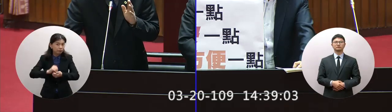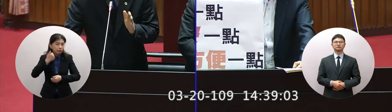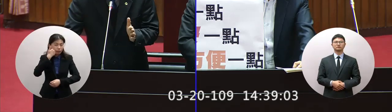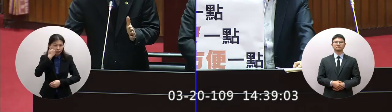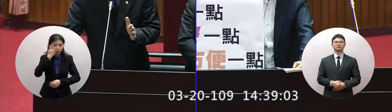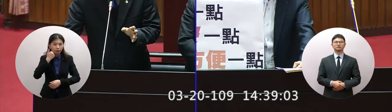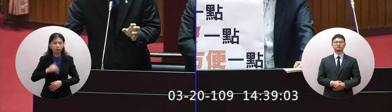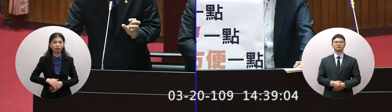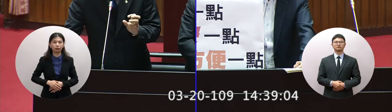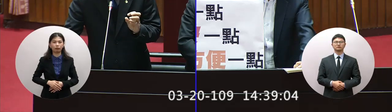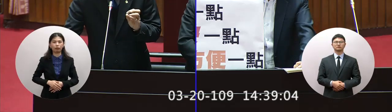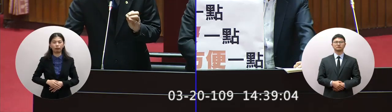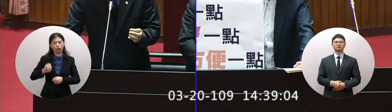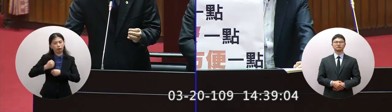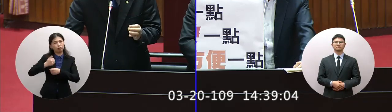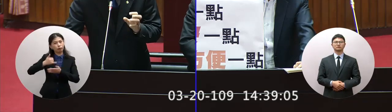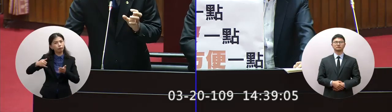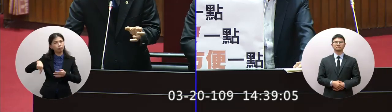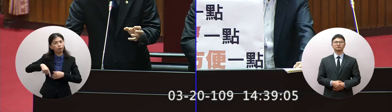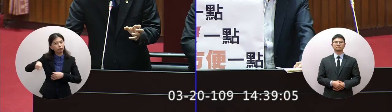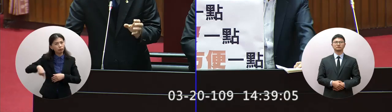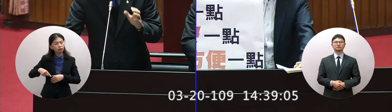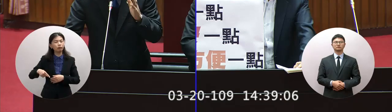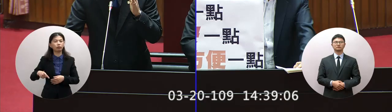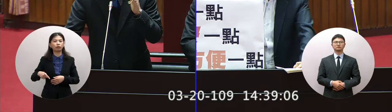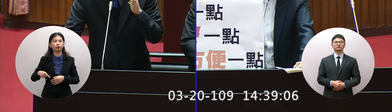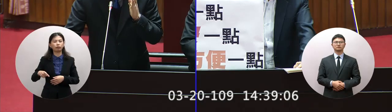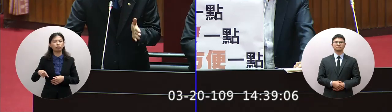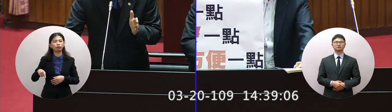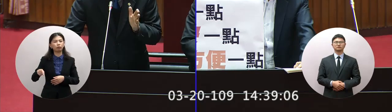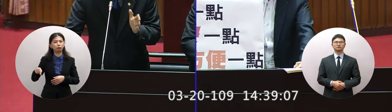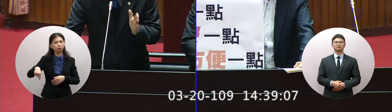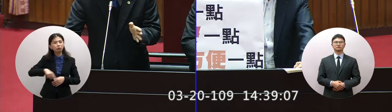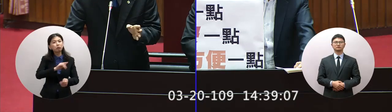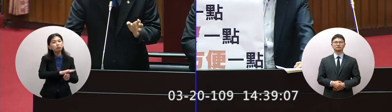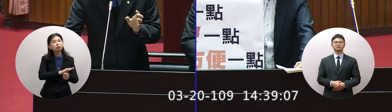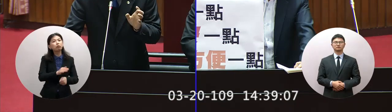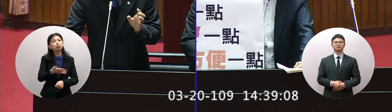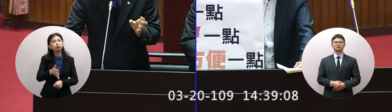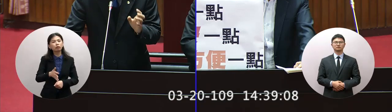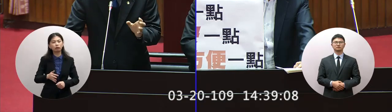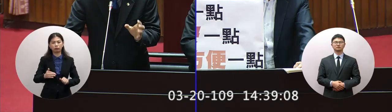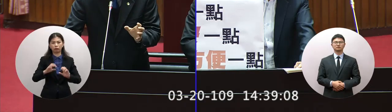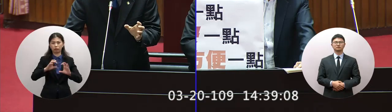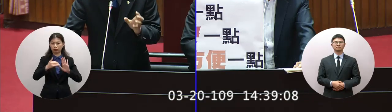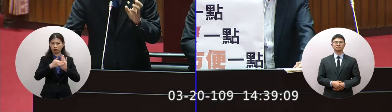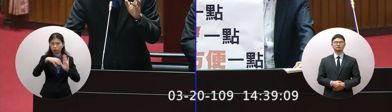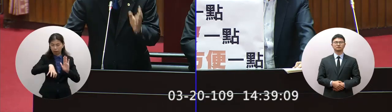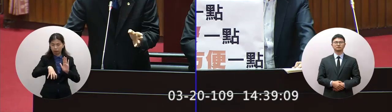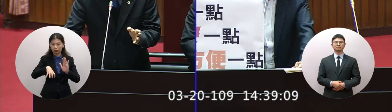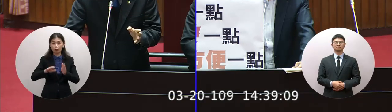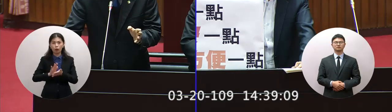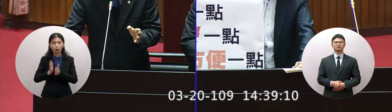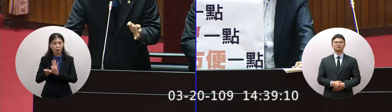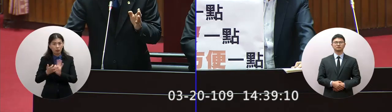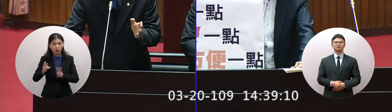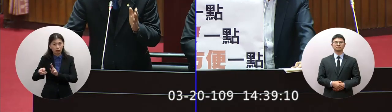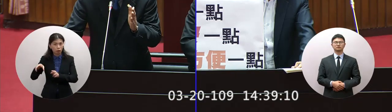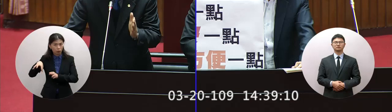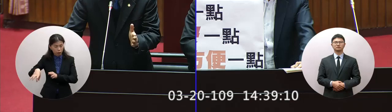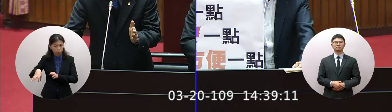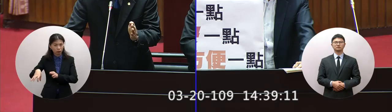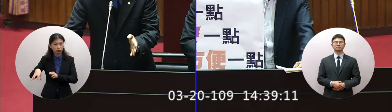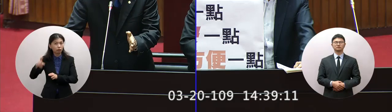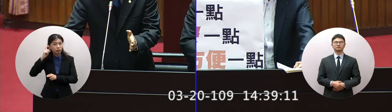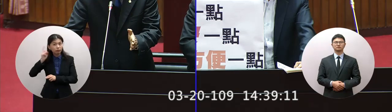由我们后备来支援，就是考量我们国防部编制的后备指挥部，他的战训任务，他